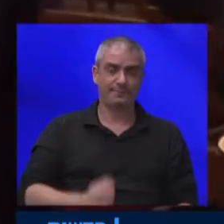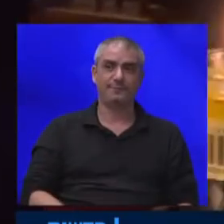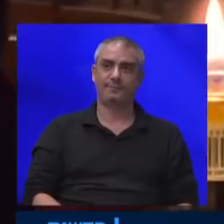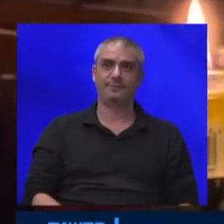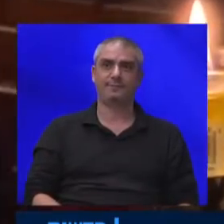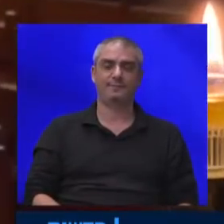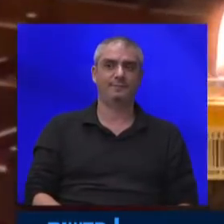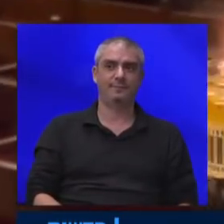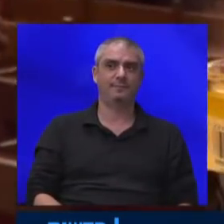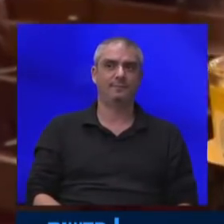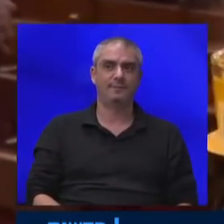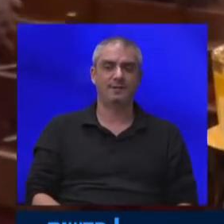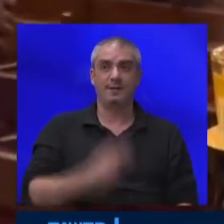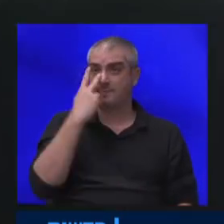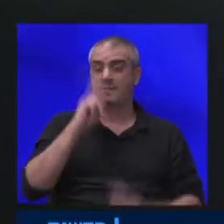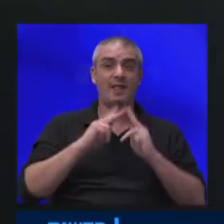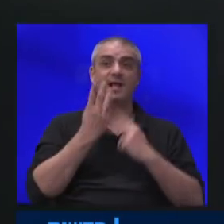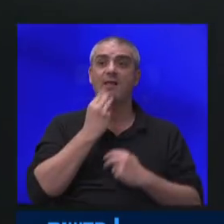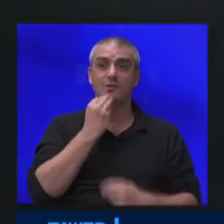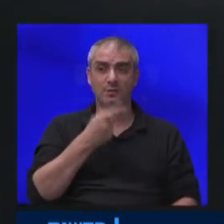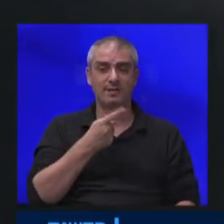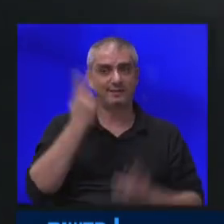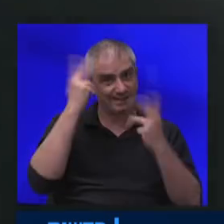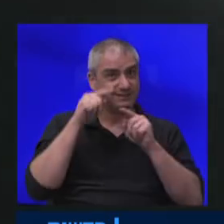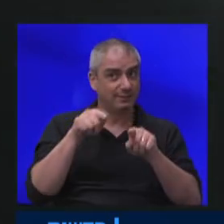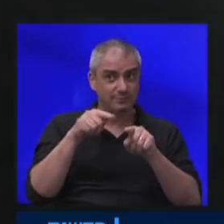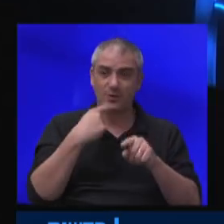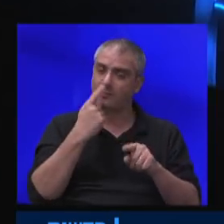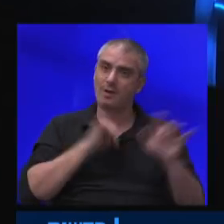מבחינת הקהילה היהודית, ההסכם הזה אומר טיסות ישירות,